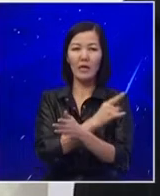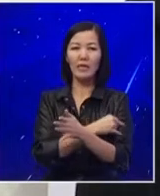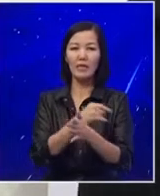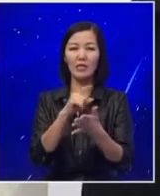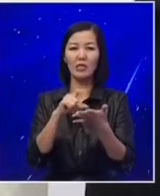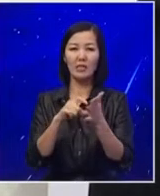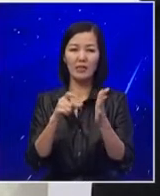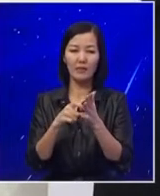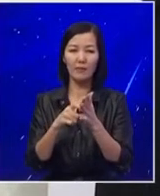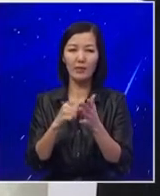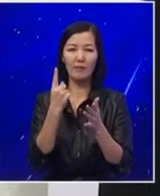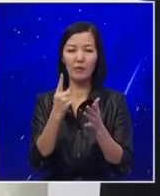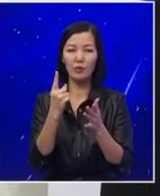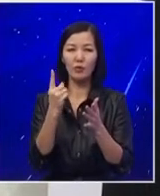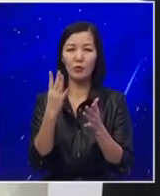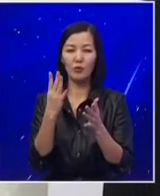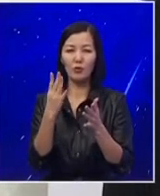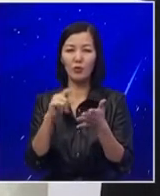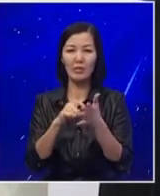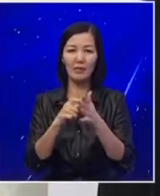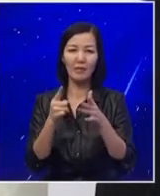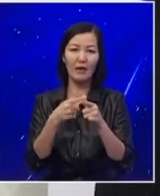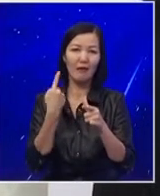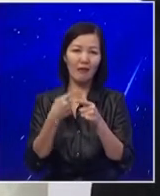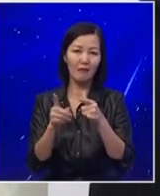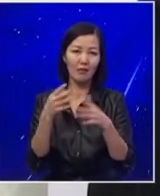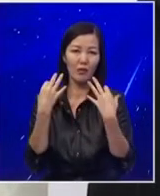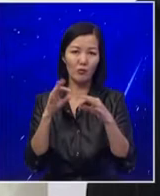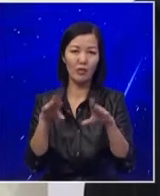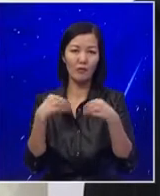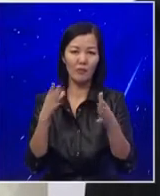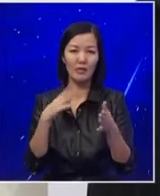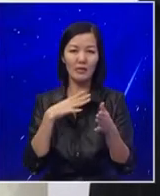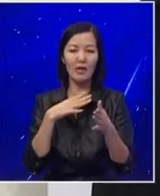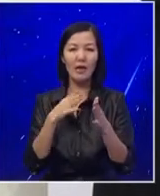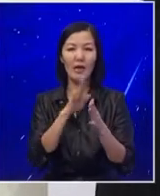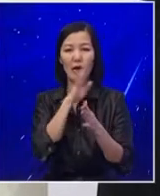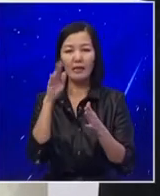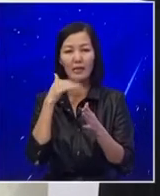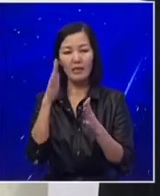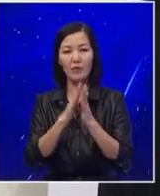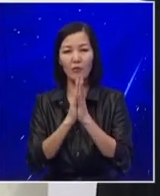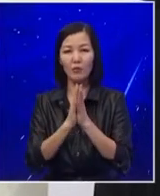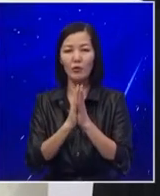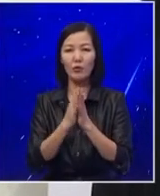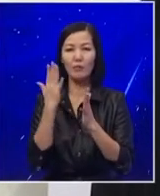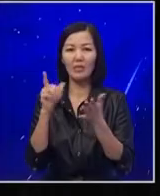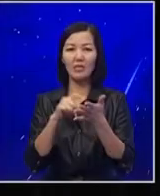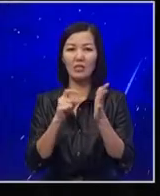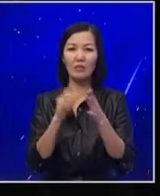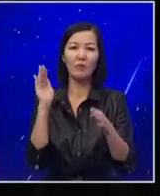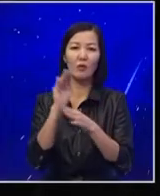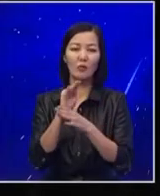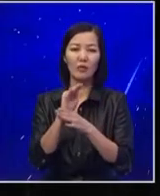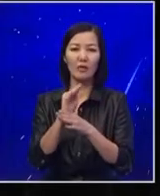бізде 1-4 сыныптарда ғана рұқсат етілген болса, яғни ата-аналардың өтініші негізінде 5 сыныптар қосылып отыр.